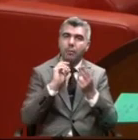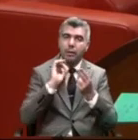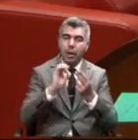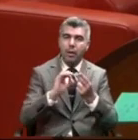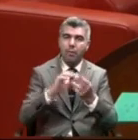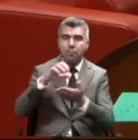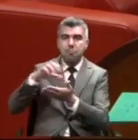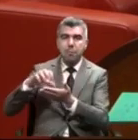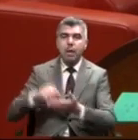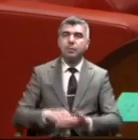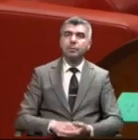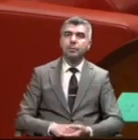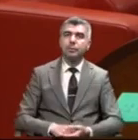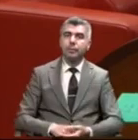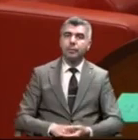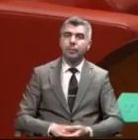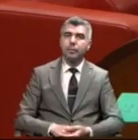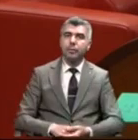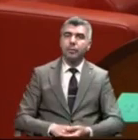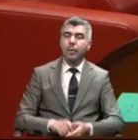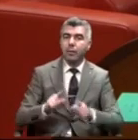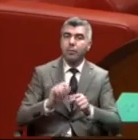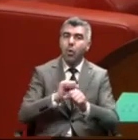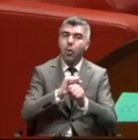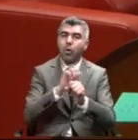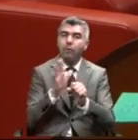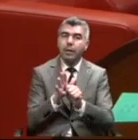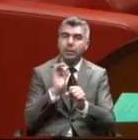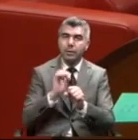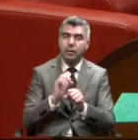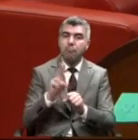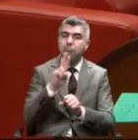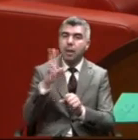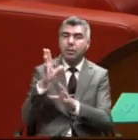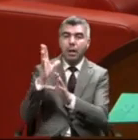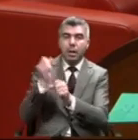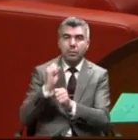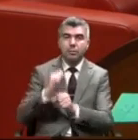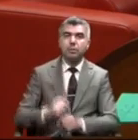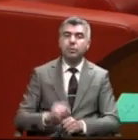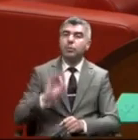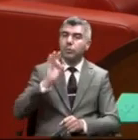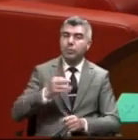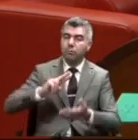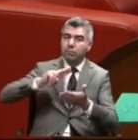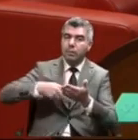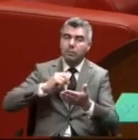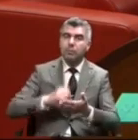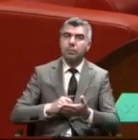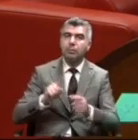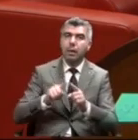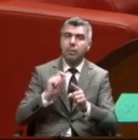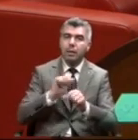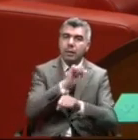مختلف البلده فعز الازمه كوفيد سيدنا الله ينصره قرر انه يدير